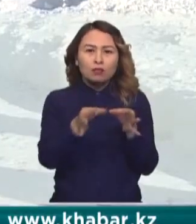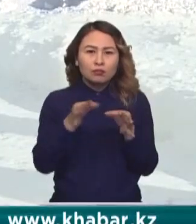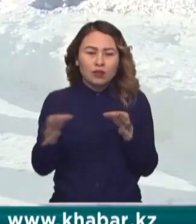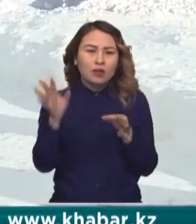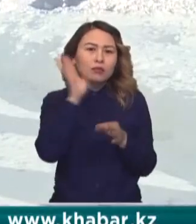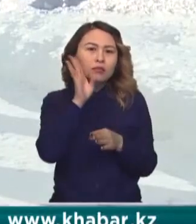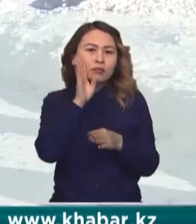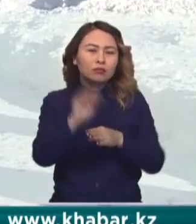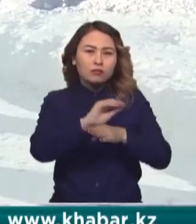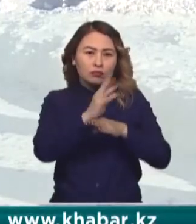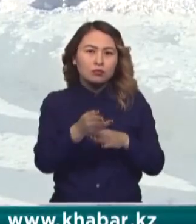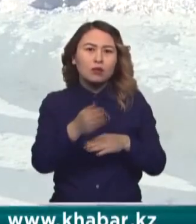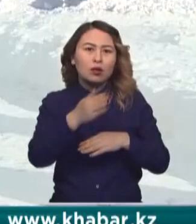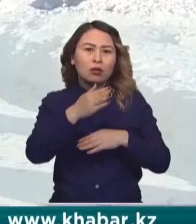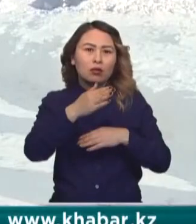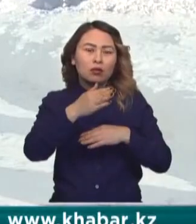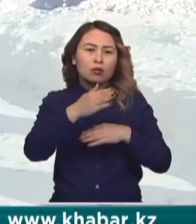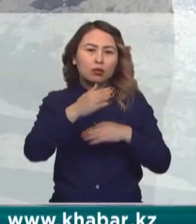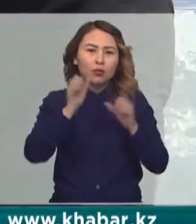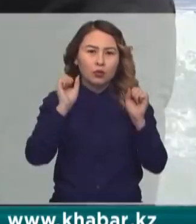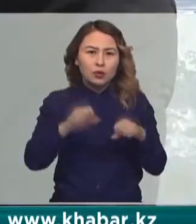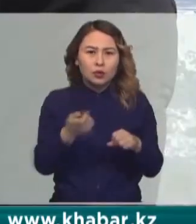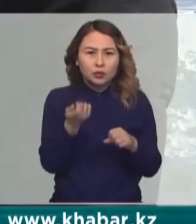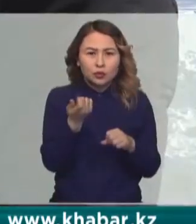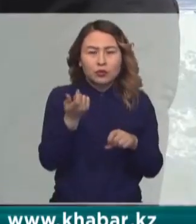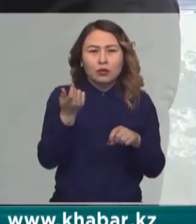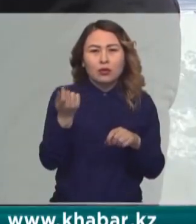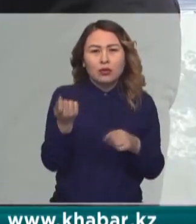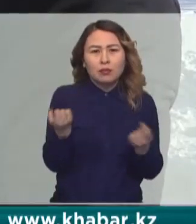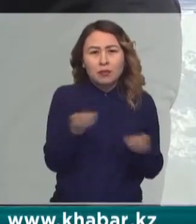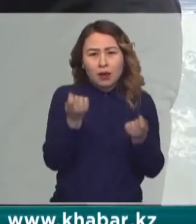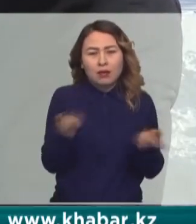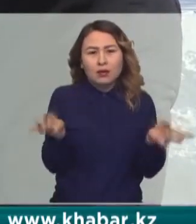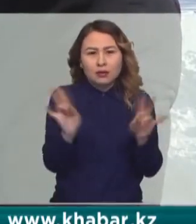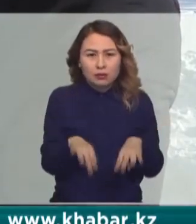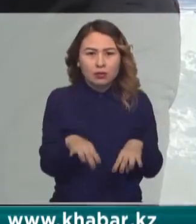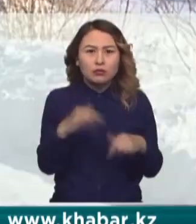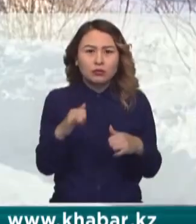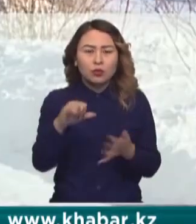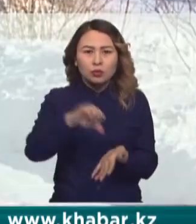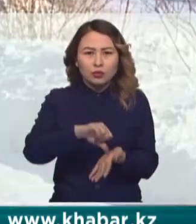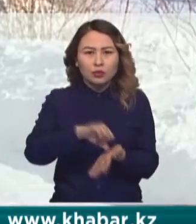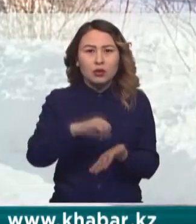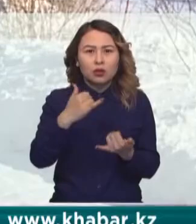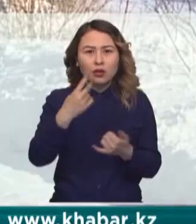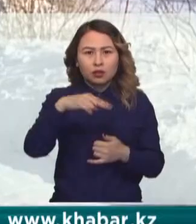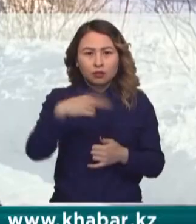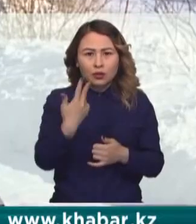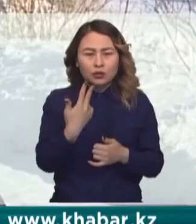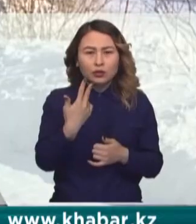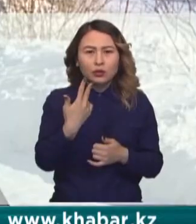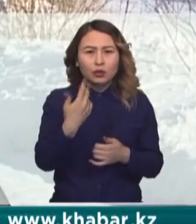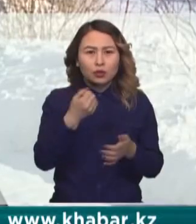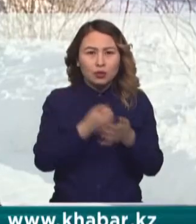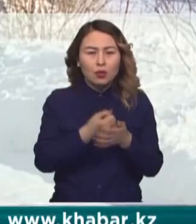қамтылуға болуға жақын. Көпті қалған жоқ, көбісі жаңа шағын елді мекендер. Ақтөбе облысы бойынша 23 жылға дейін